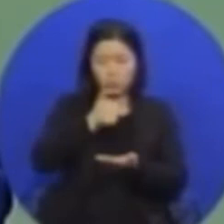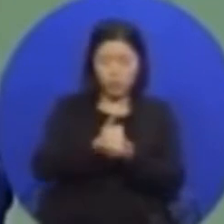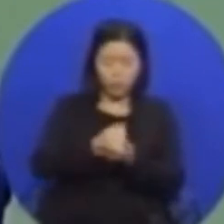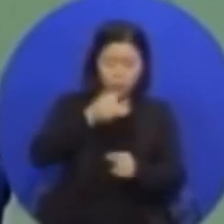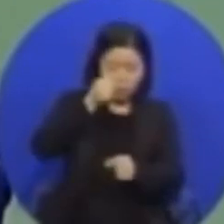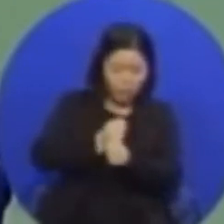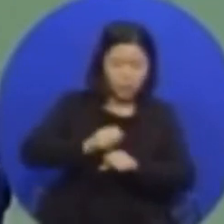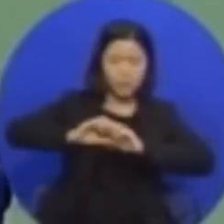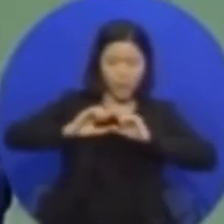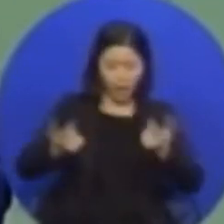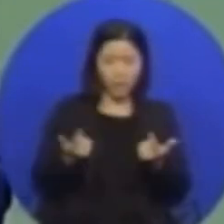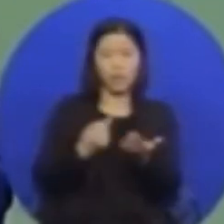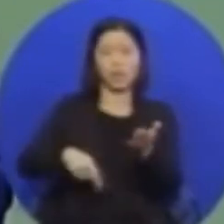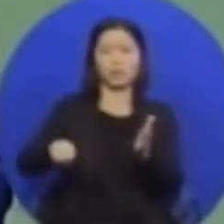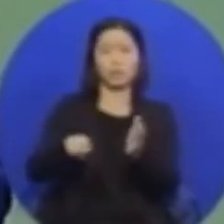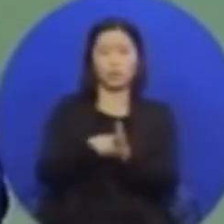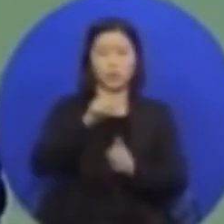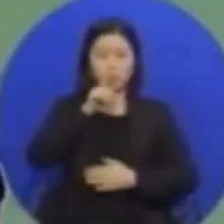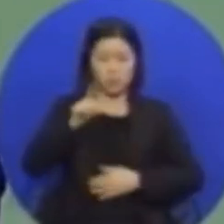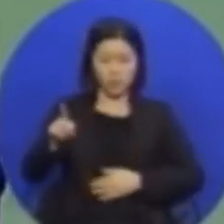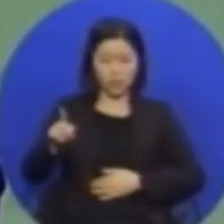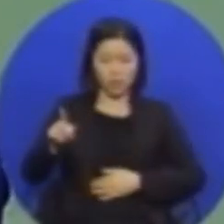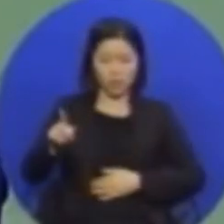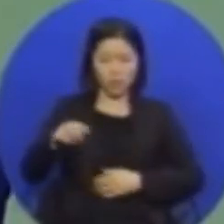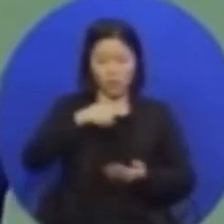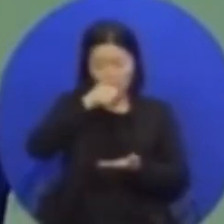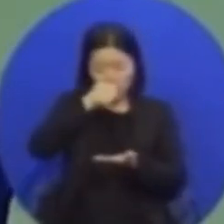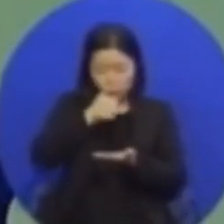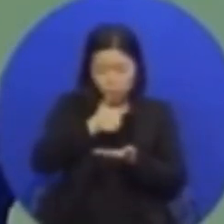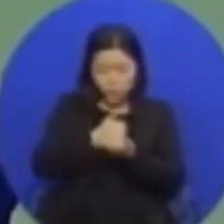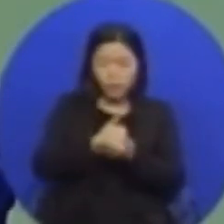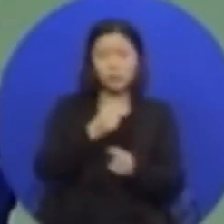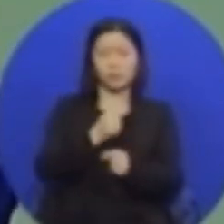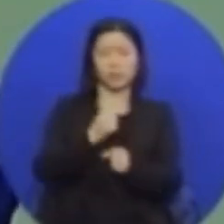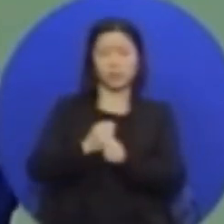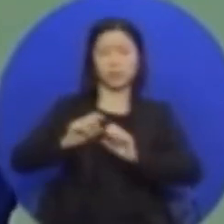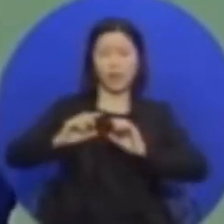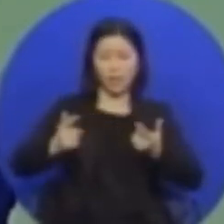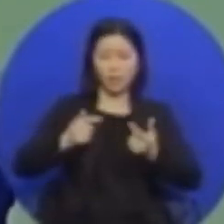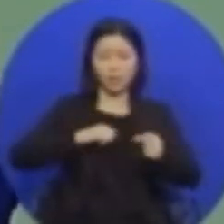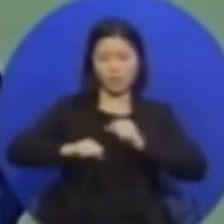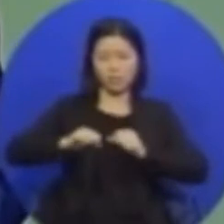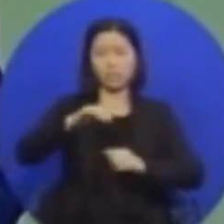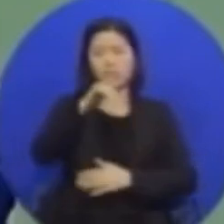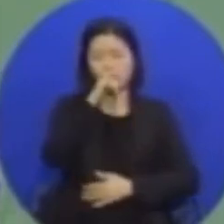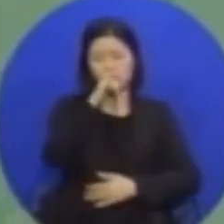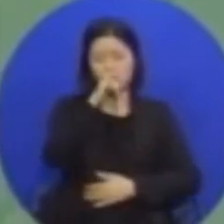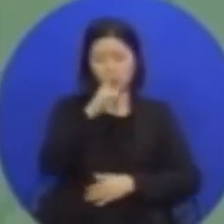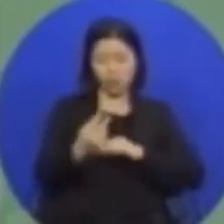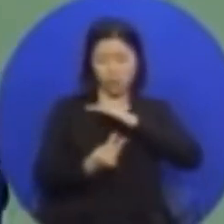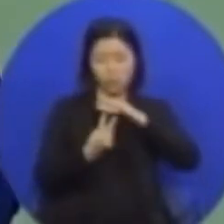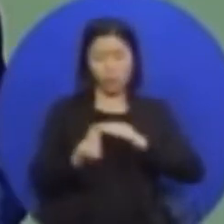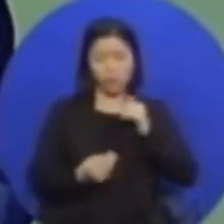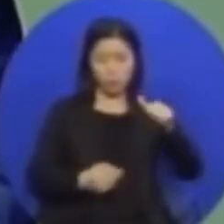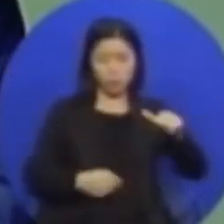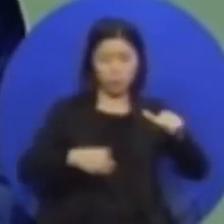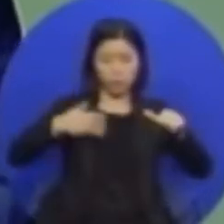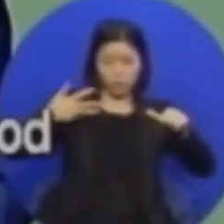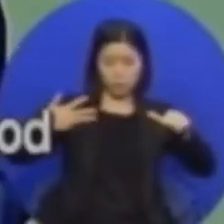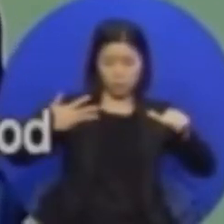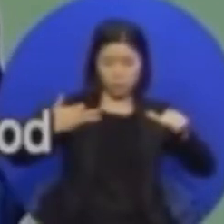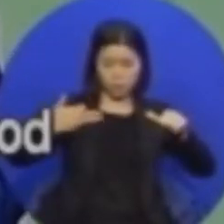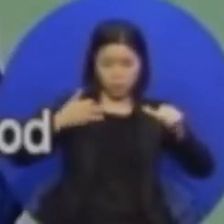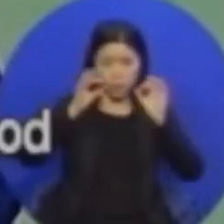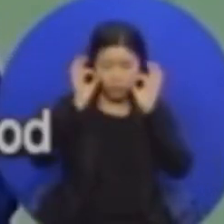않게 하려 함이라 죄를 범하지 않게 해 주시는 역사가 있어요 요한일서 5장 18절 말씀에 보면